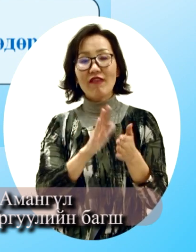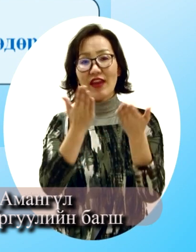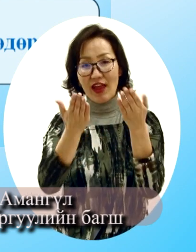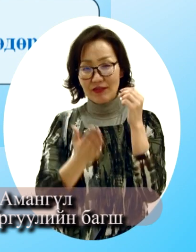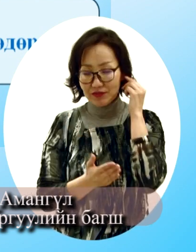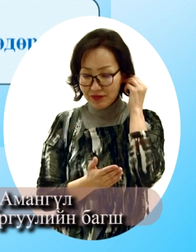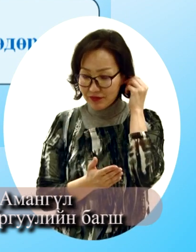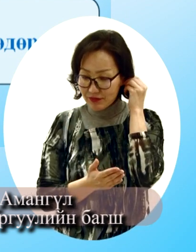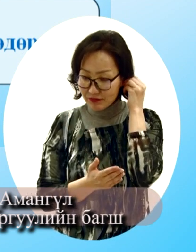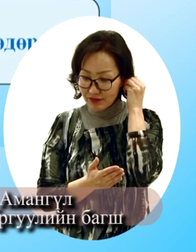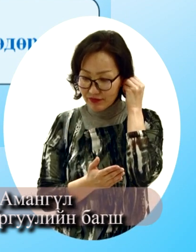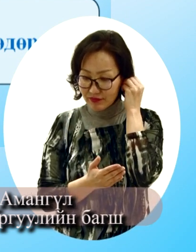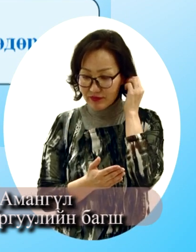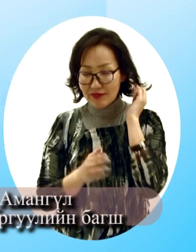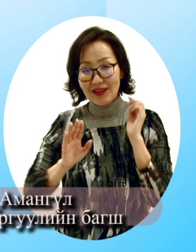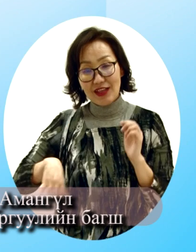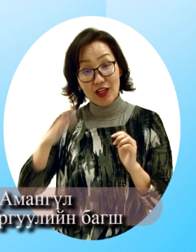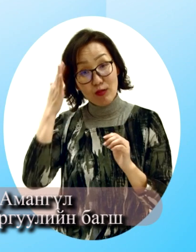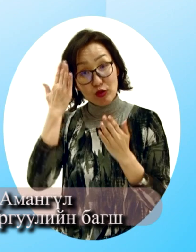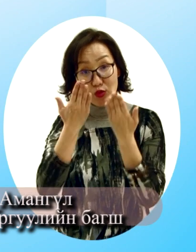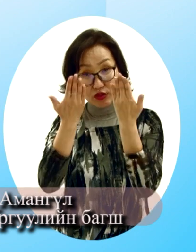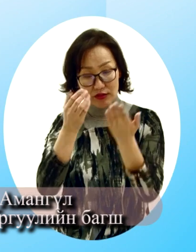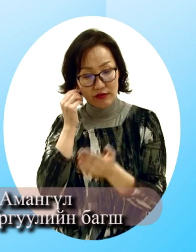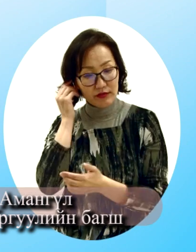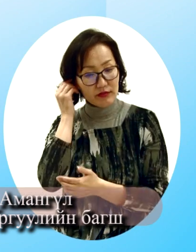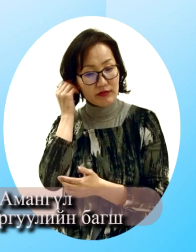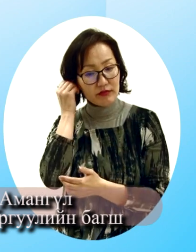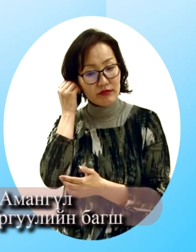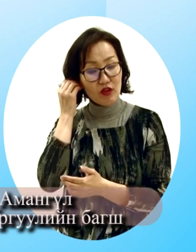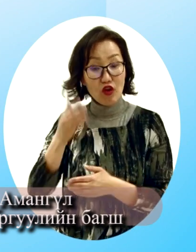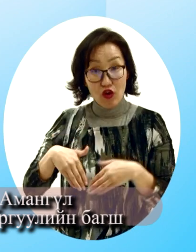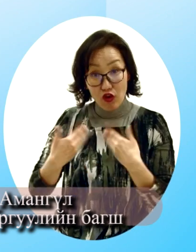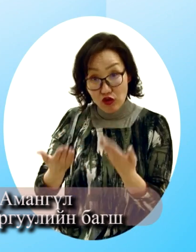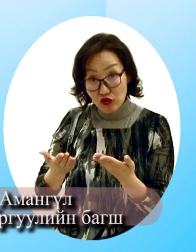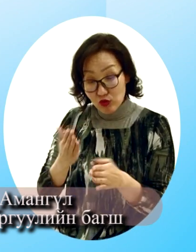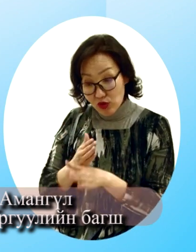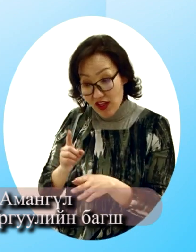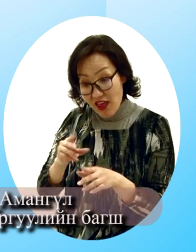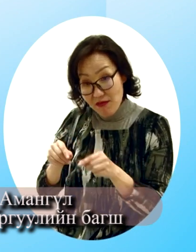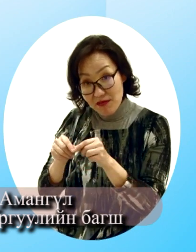3 сағат 15 минут.